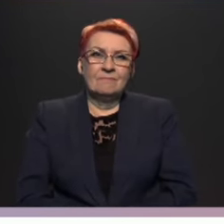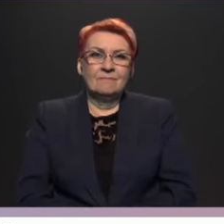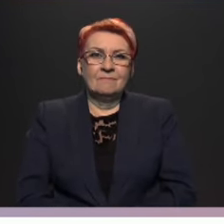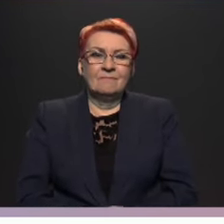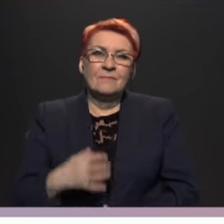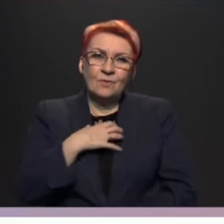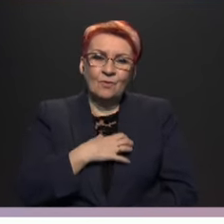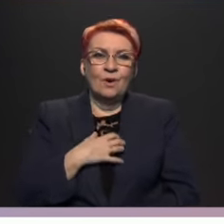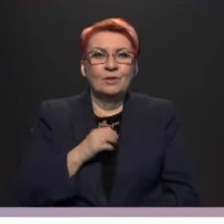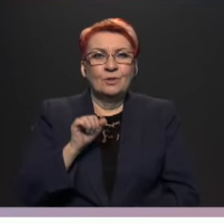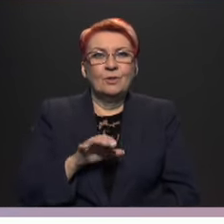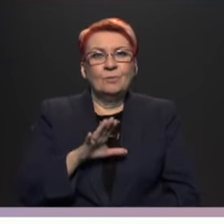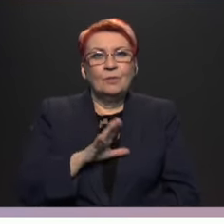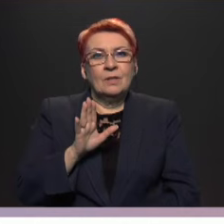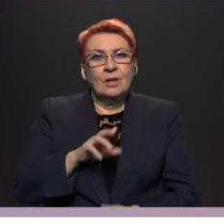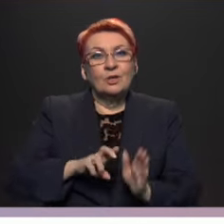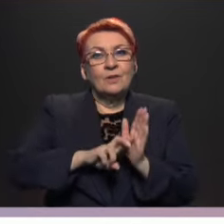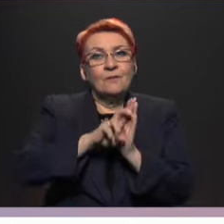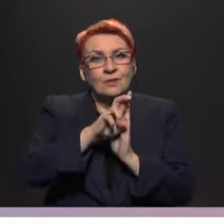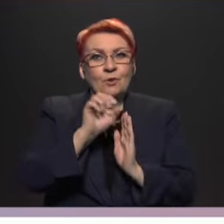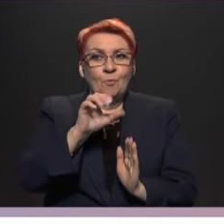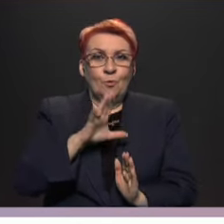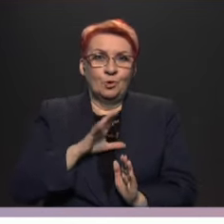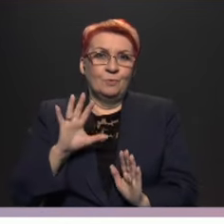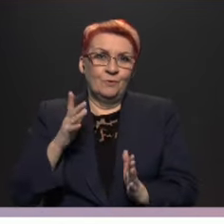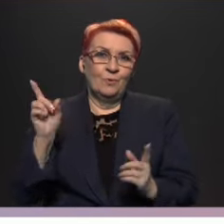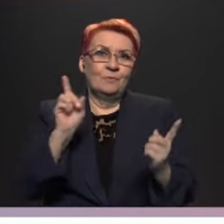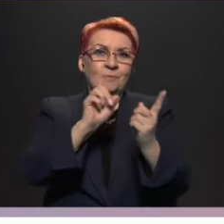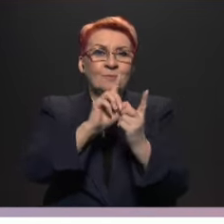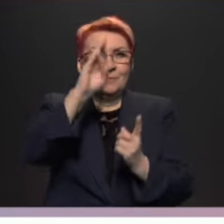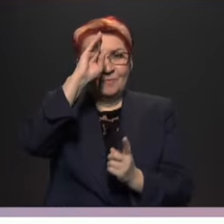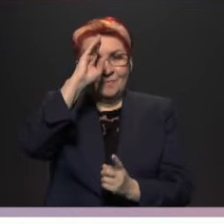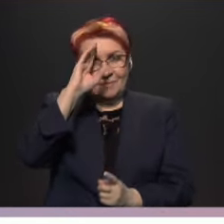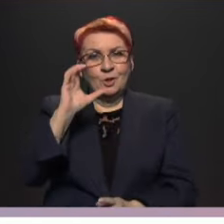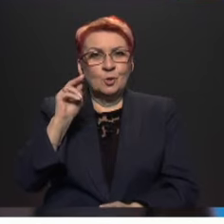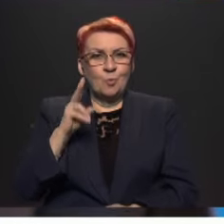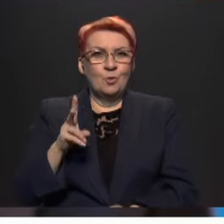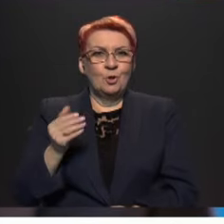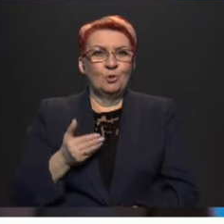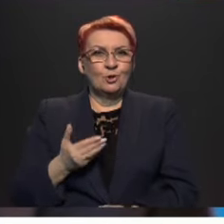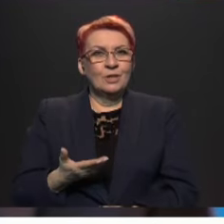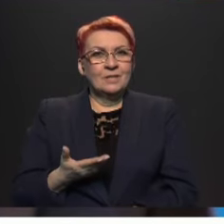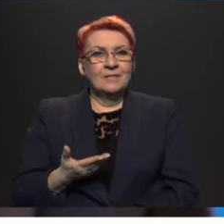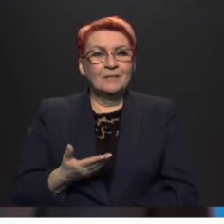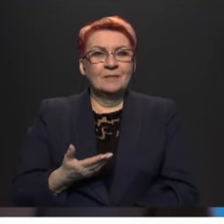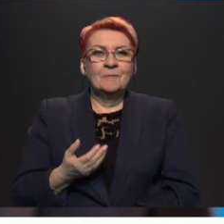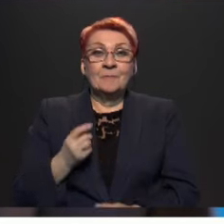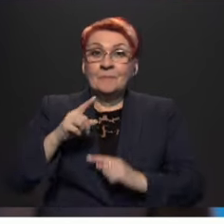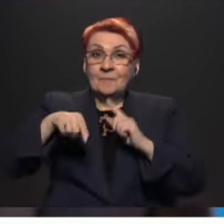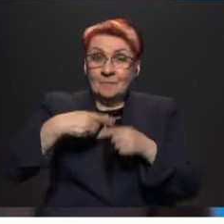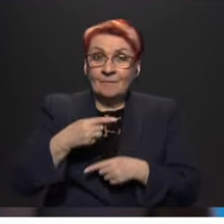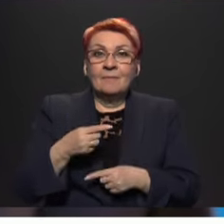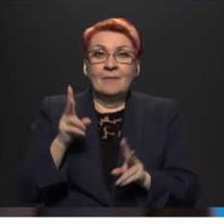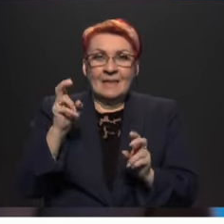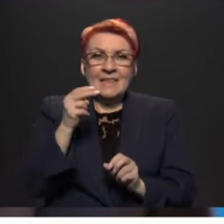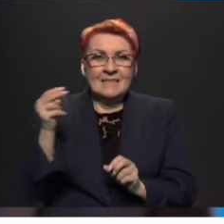И, может быть, даже вот в церковной среде бы нашла себе спутника жизни. Вот, кстати, встречный вопрос на эту же тему